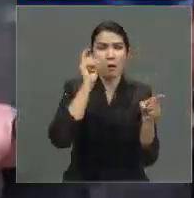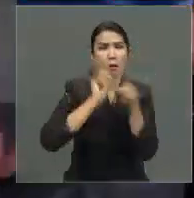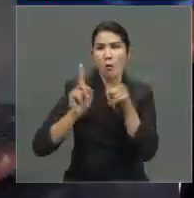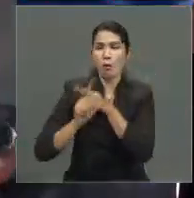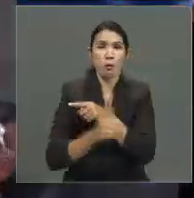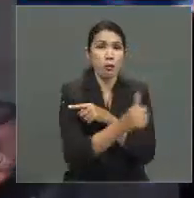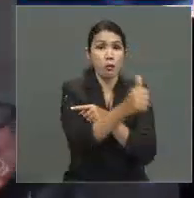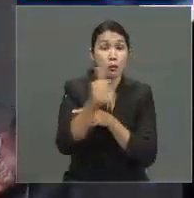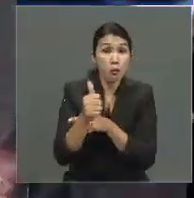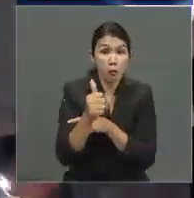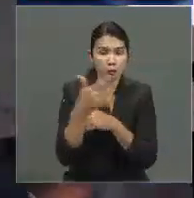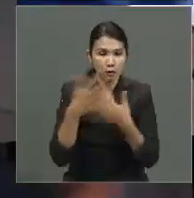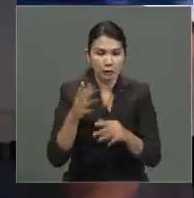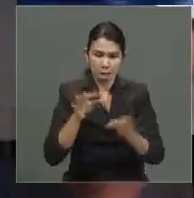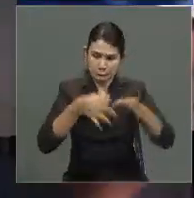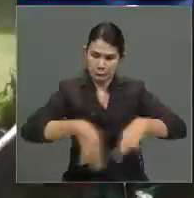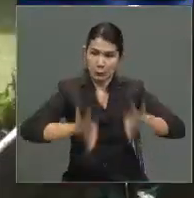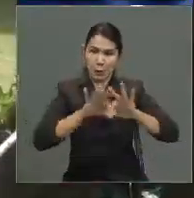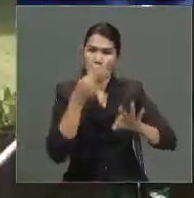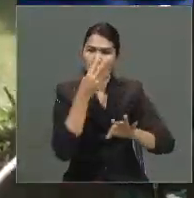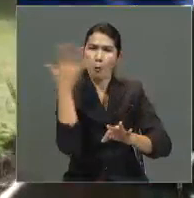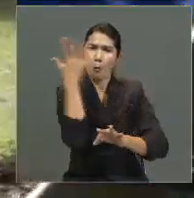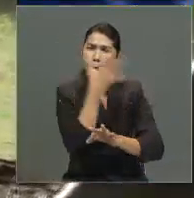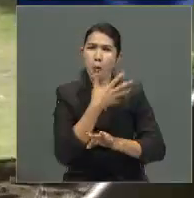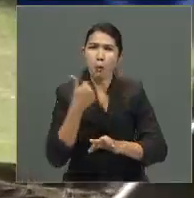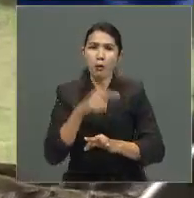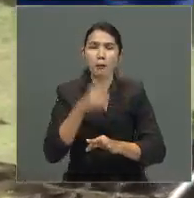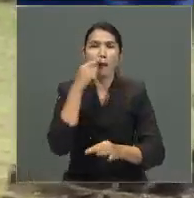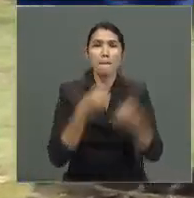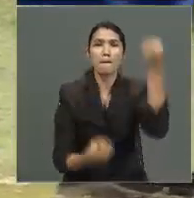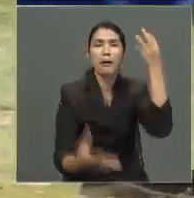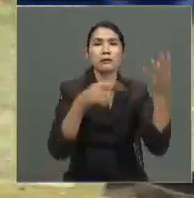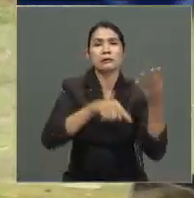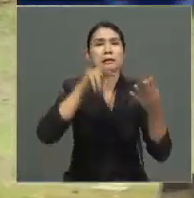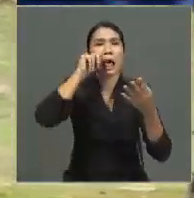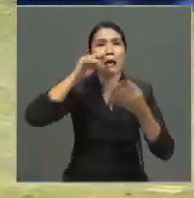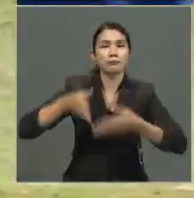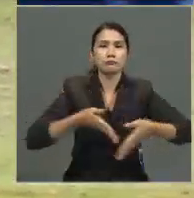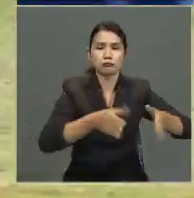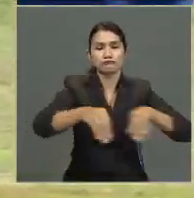ใจประกอบกับมีจุดเด่นของธรรมชาติที่งดงามเพราะว่าเป็นป่าต้นน้ำค่ะ